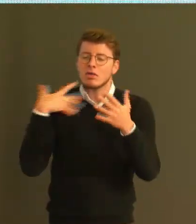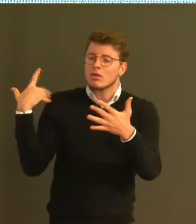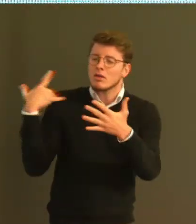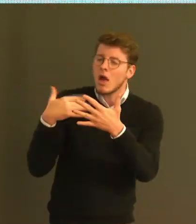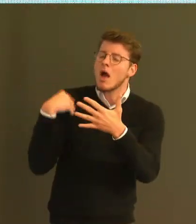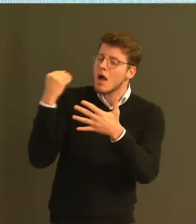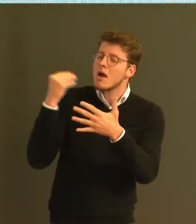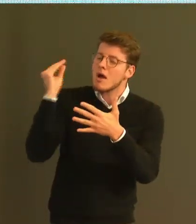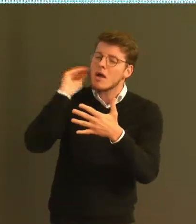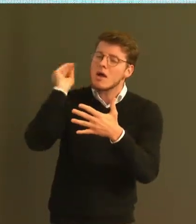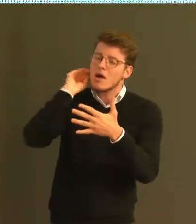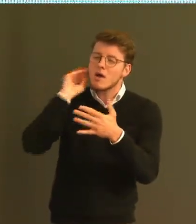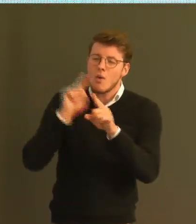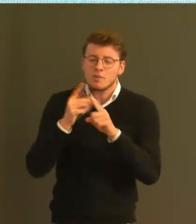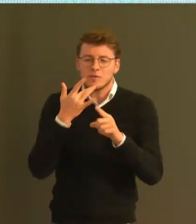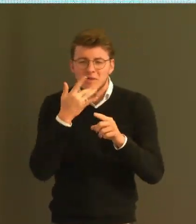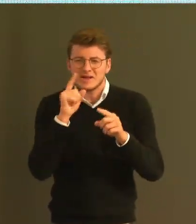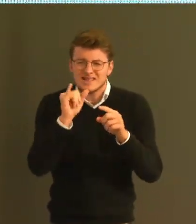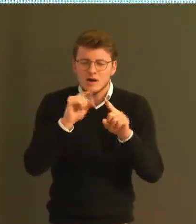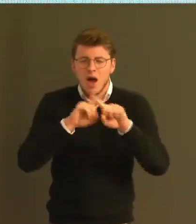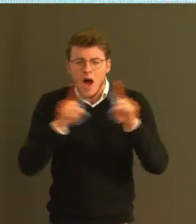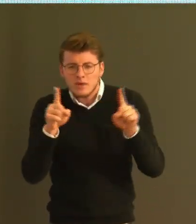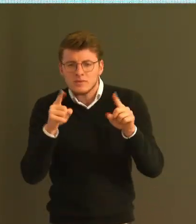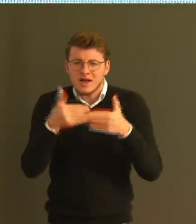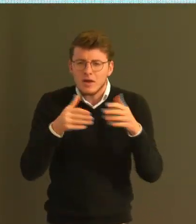dire que nous donne notre mythe